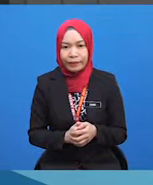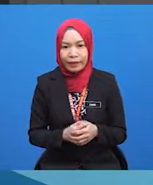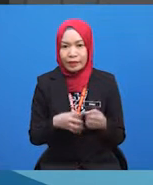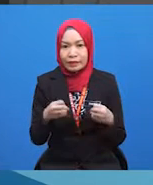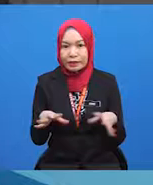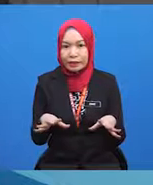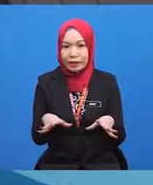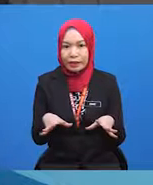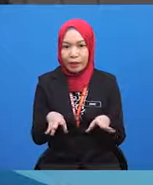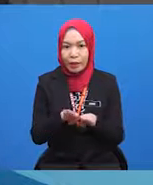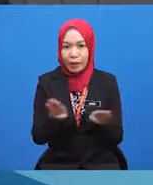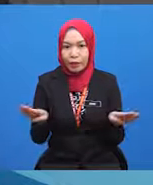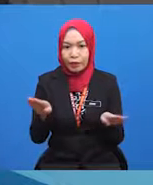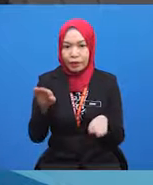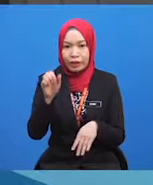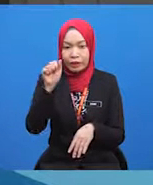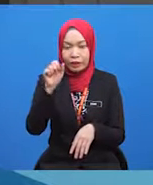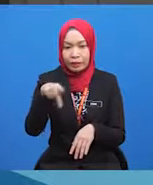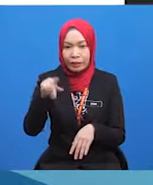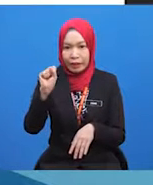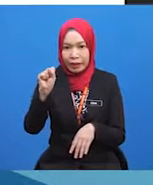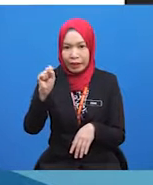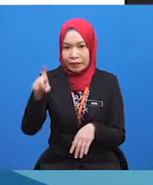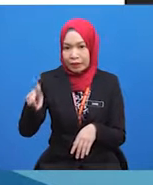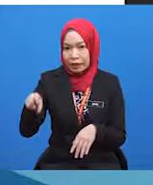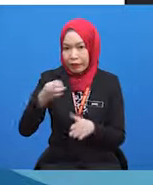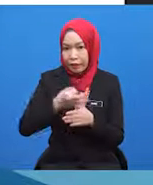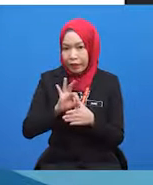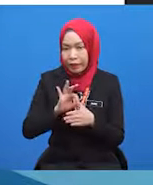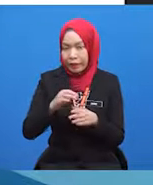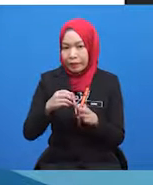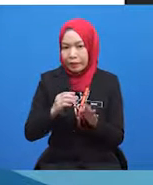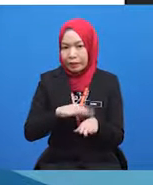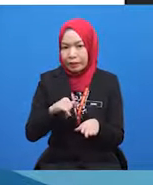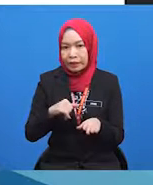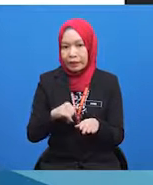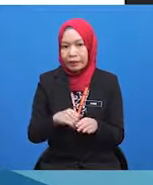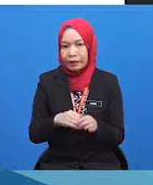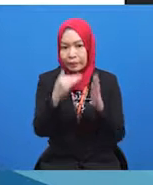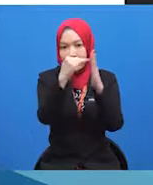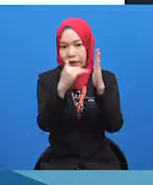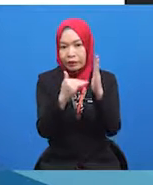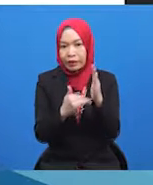Setelah membuka Adobe Photoshop, klik fail di bahagian menu bar.